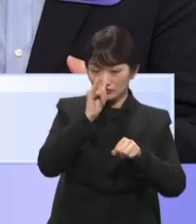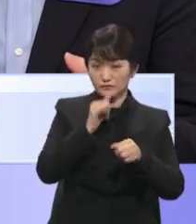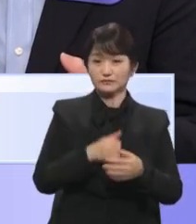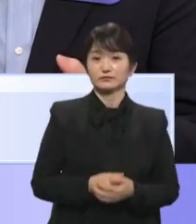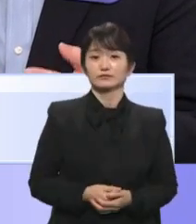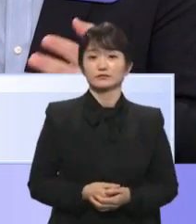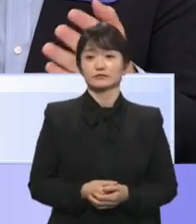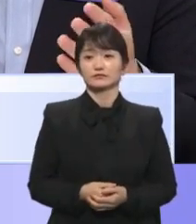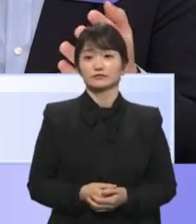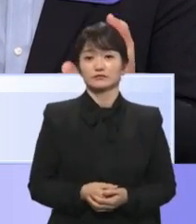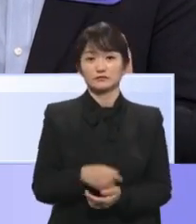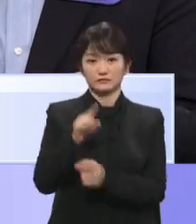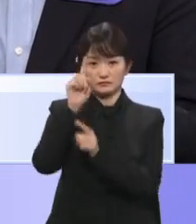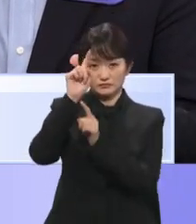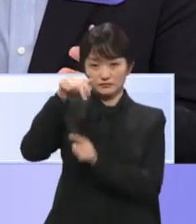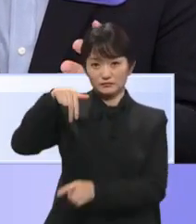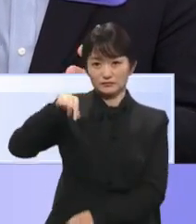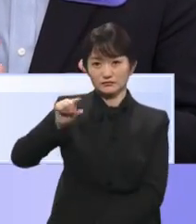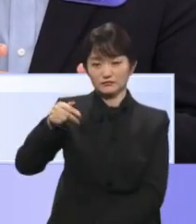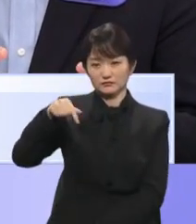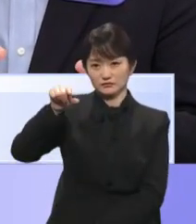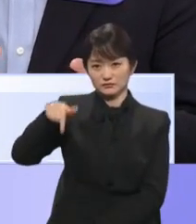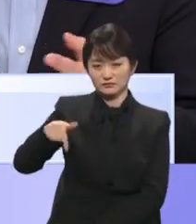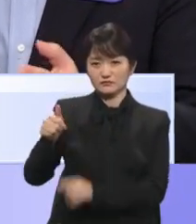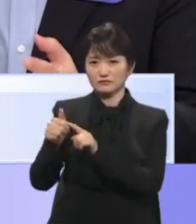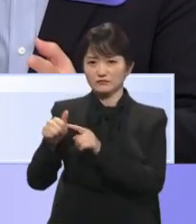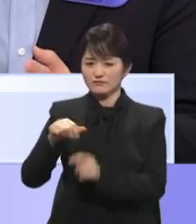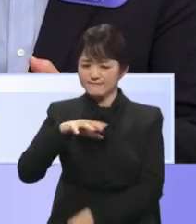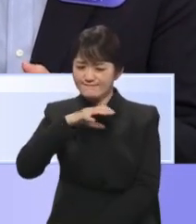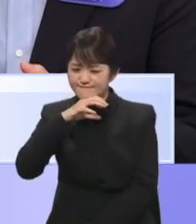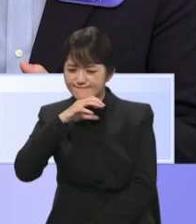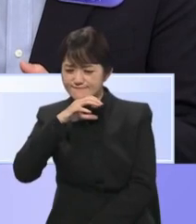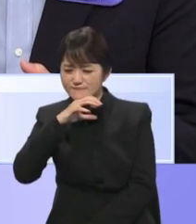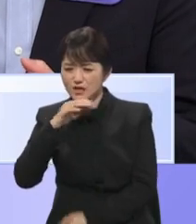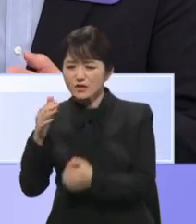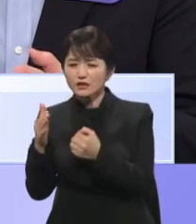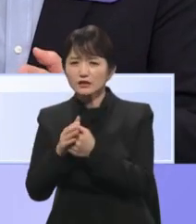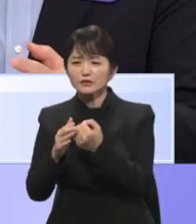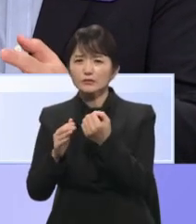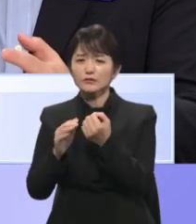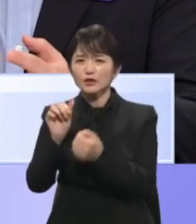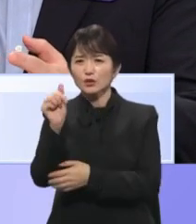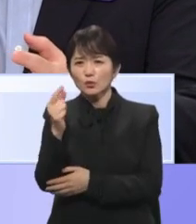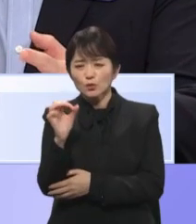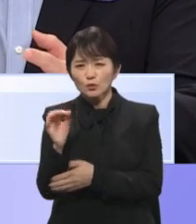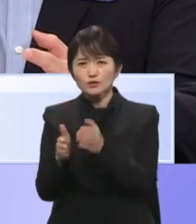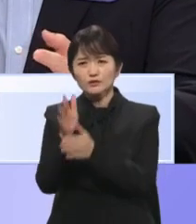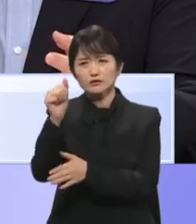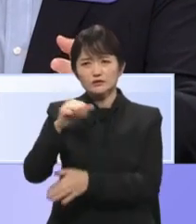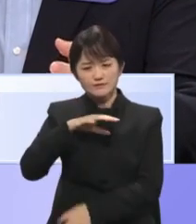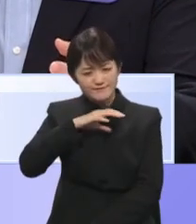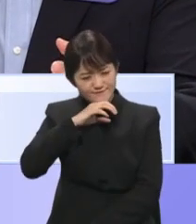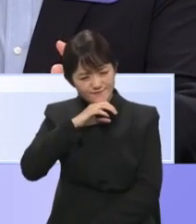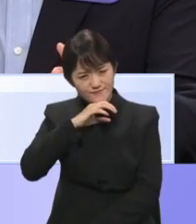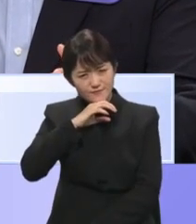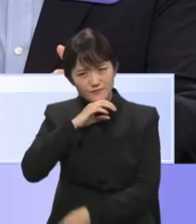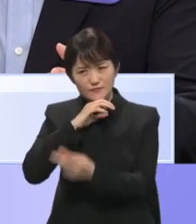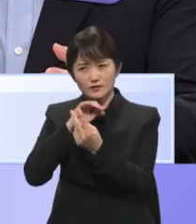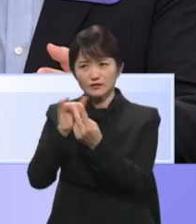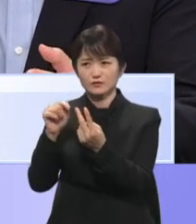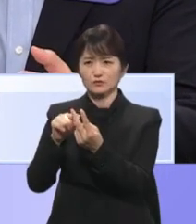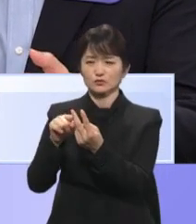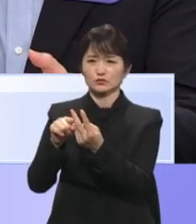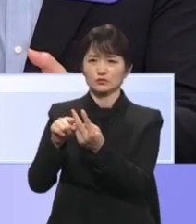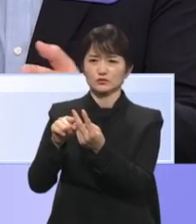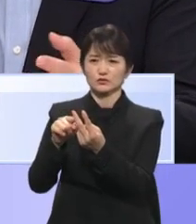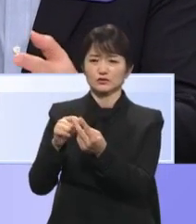한데 어쨌든 이준석 전 대표가 반발하고 있기 때문에 같이 반발하면서 또 이게 또 반발하는 어떤 사람들로 묶여서 정당성이 또 회복이